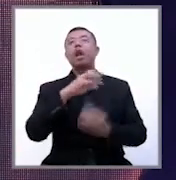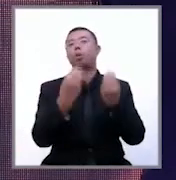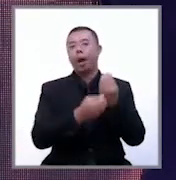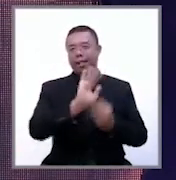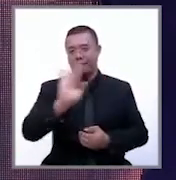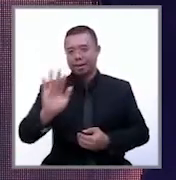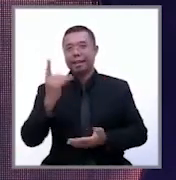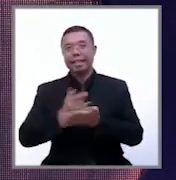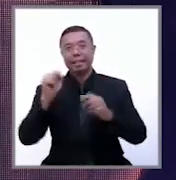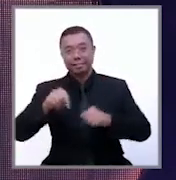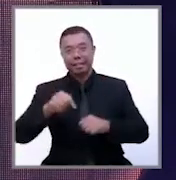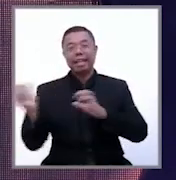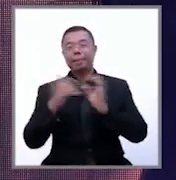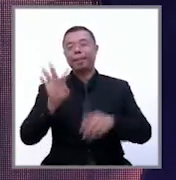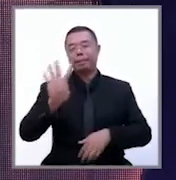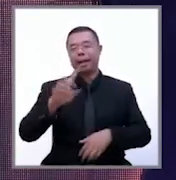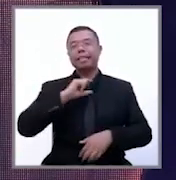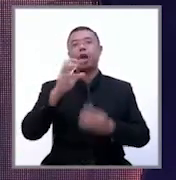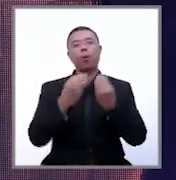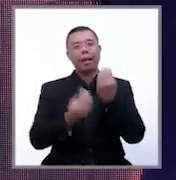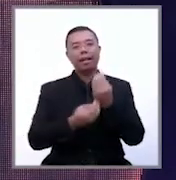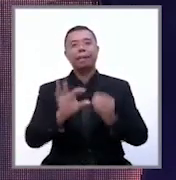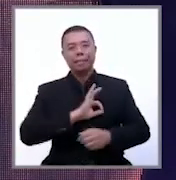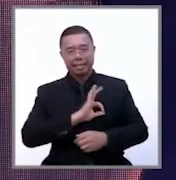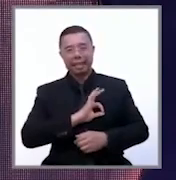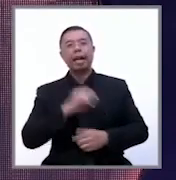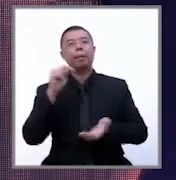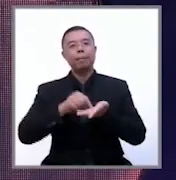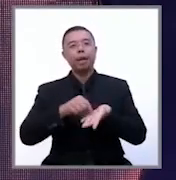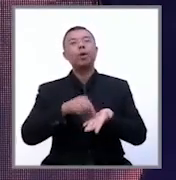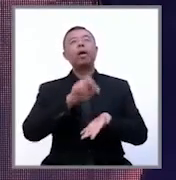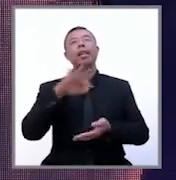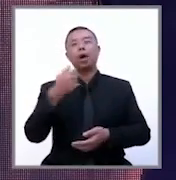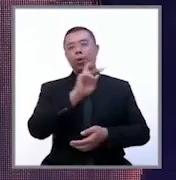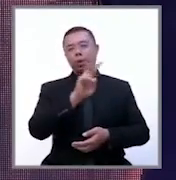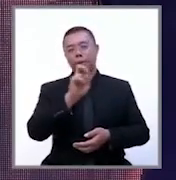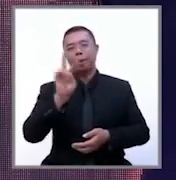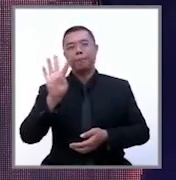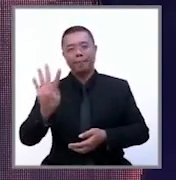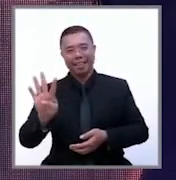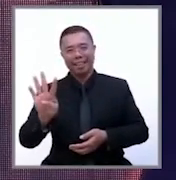Tetaplah bersama debat keempat calon wakil presiden Pemilu tahun